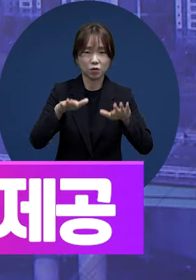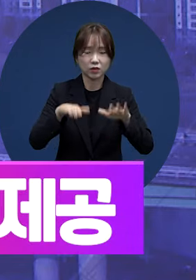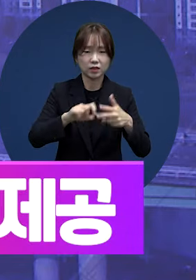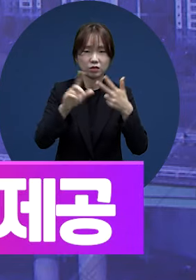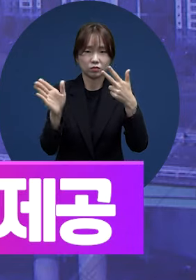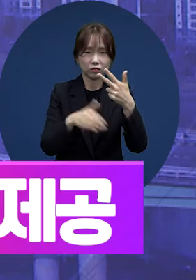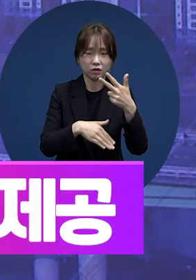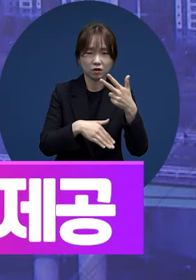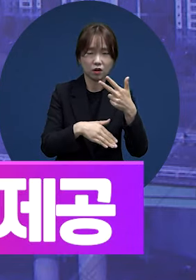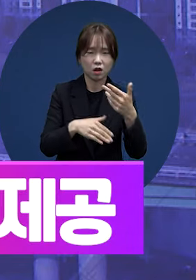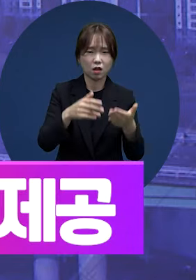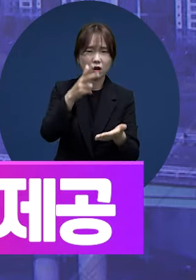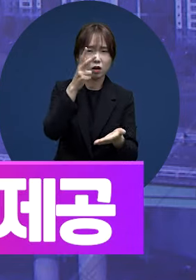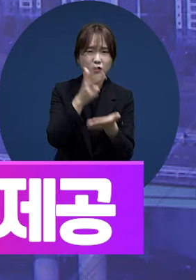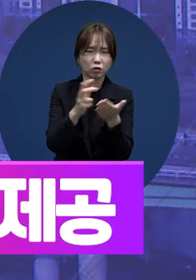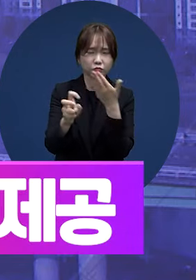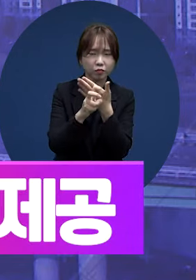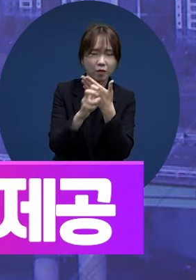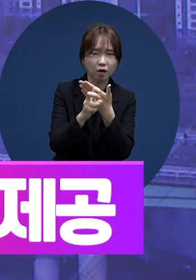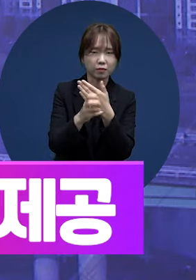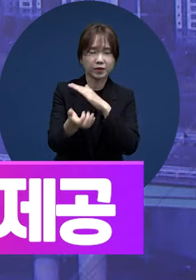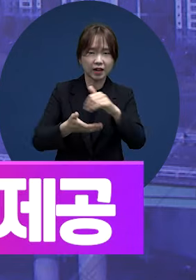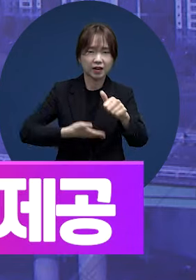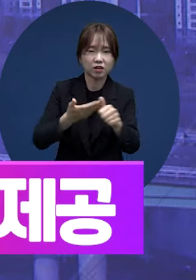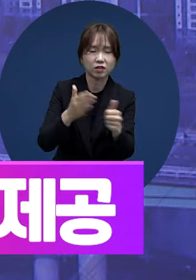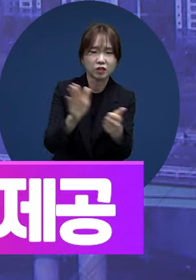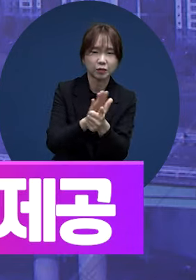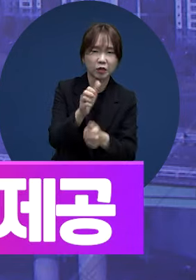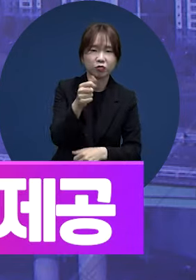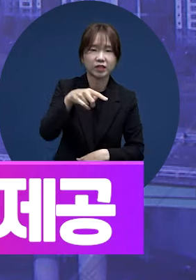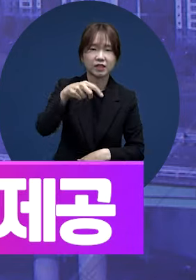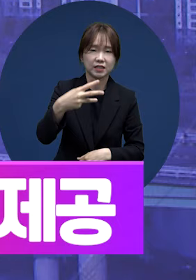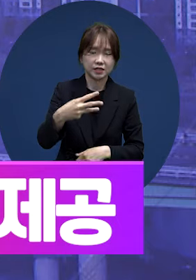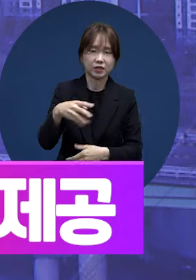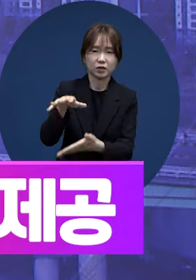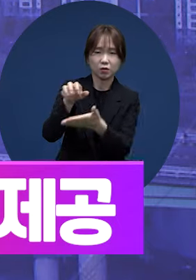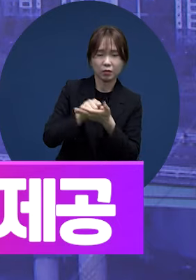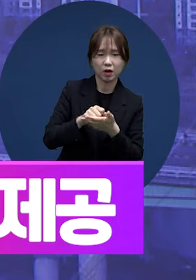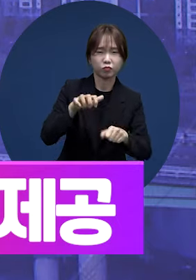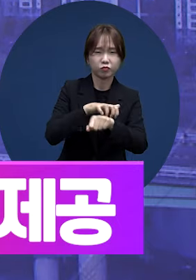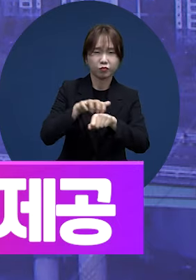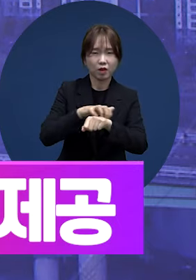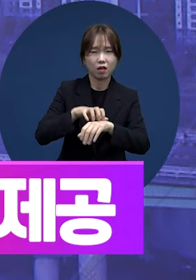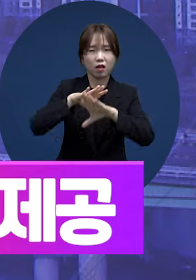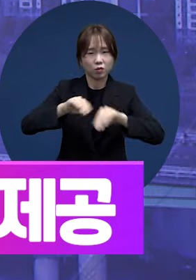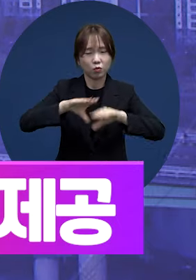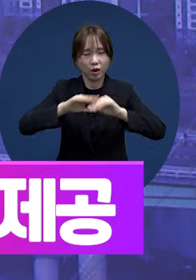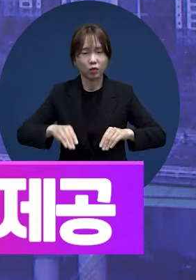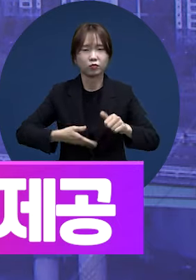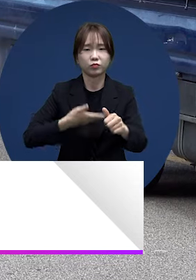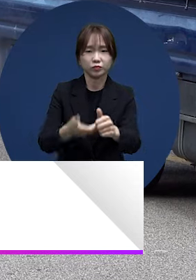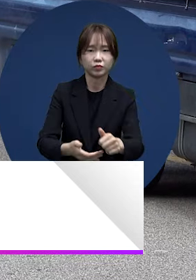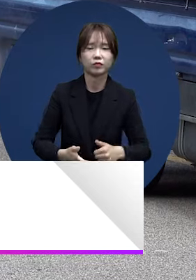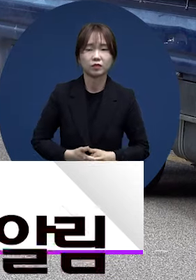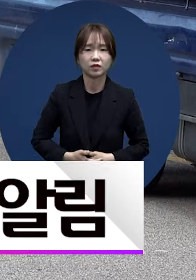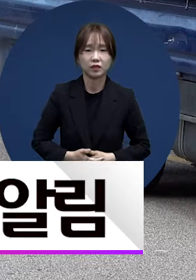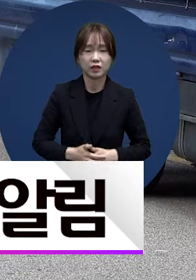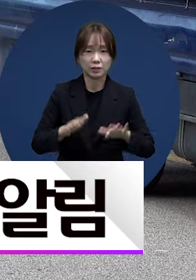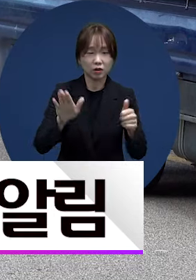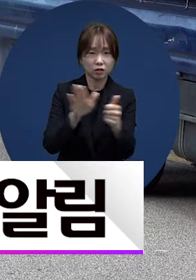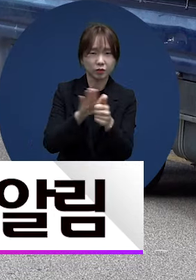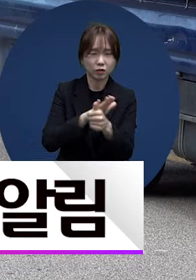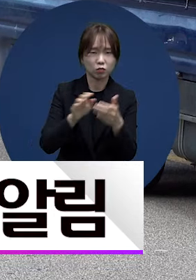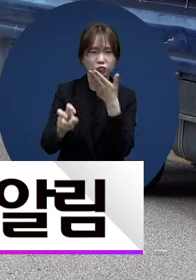양산시는 오는 7월부터 주정차 단속 사전 알림 서비스 휘슬을 도입해 시민 불편 해소에 나섭니다.